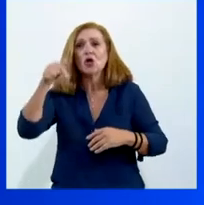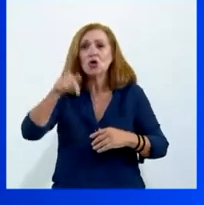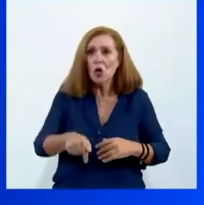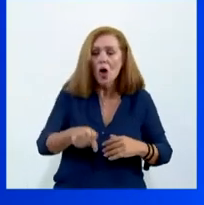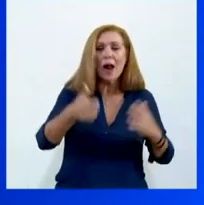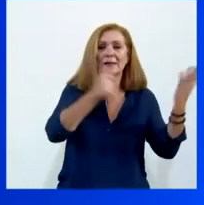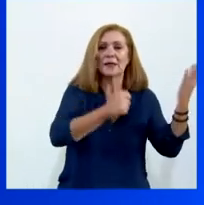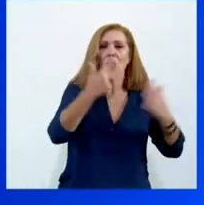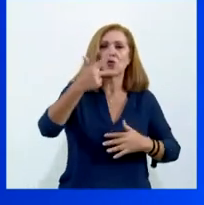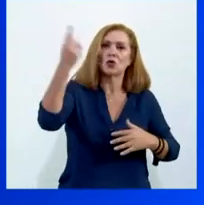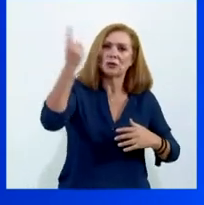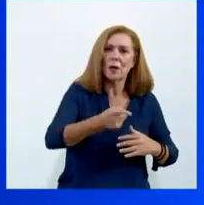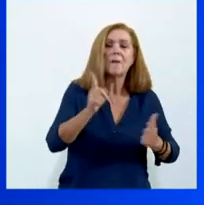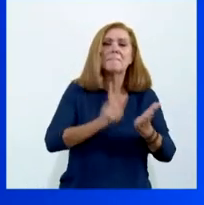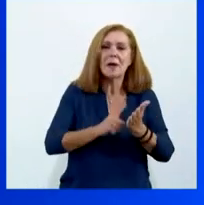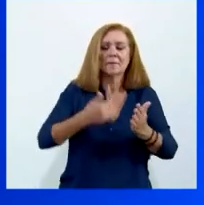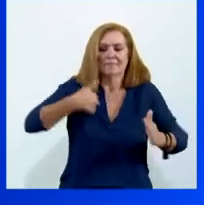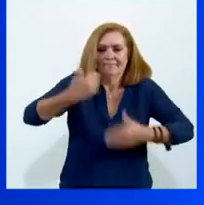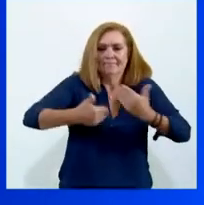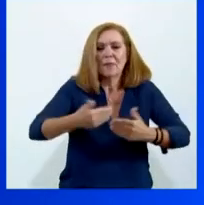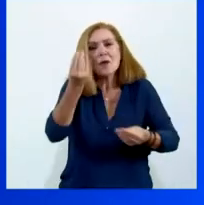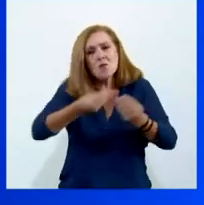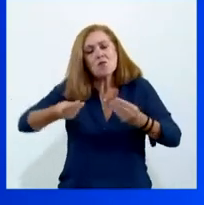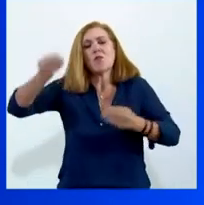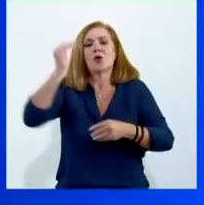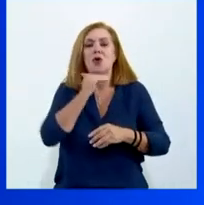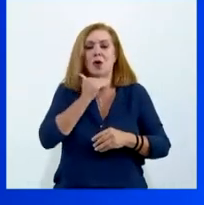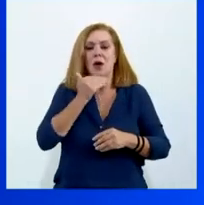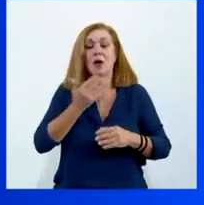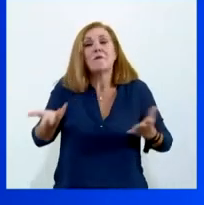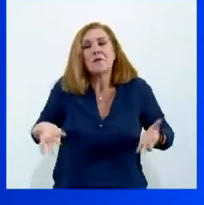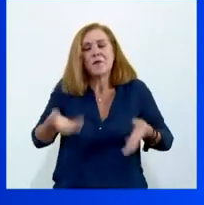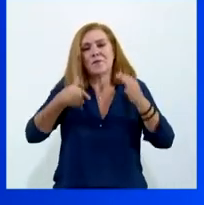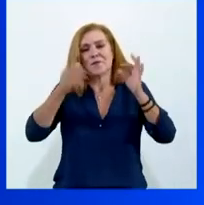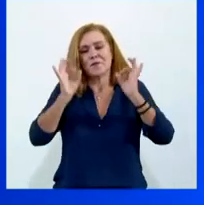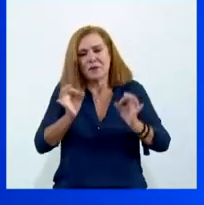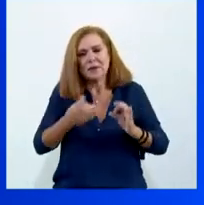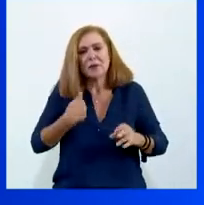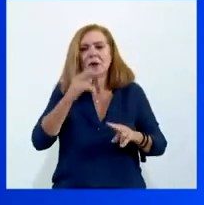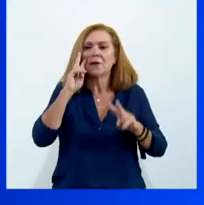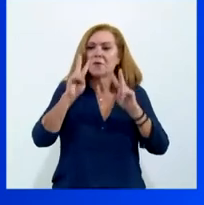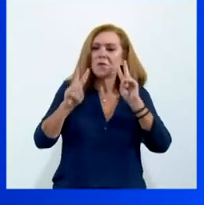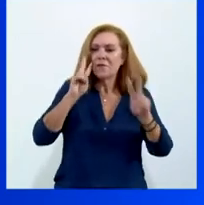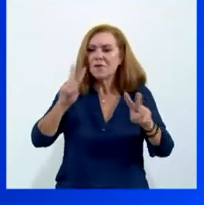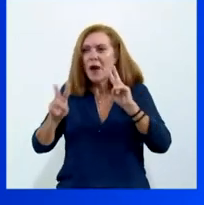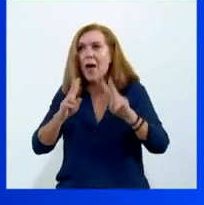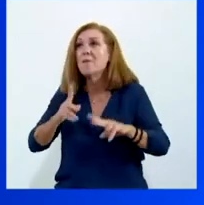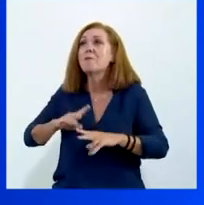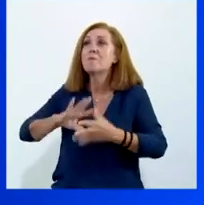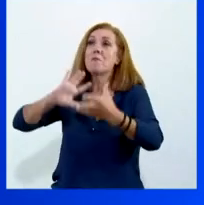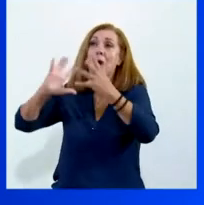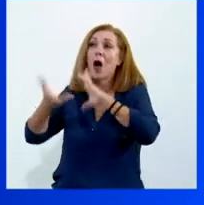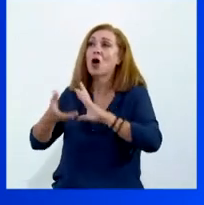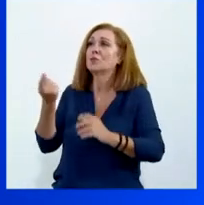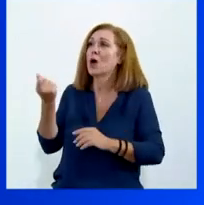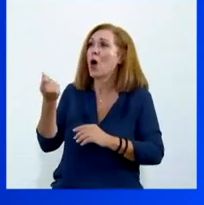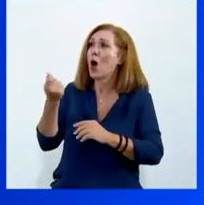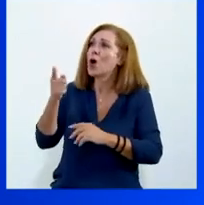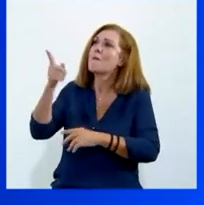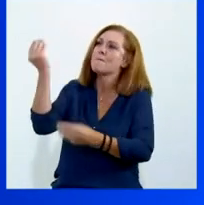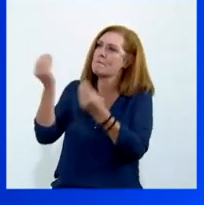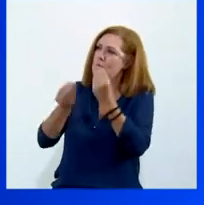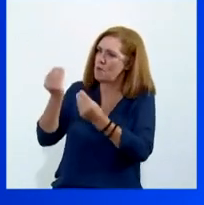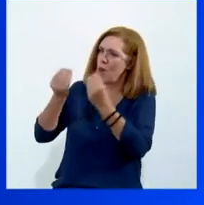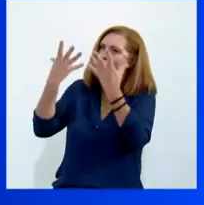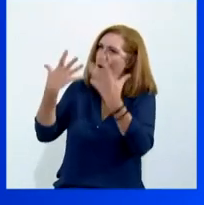Από εκεί και πέρα, προφανώς όλοι παρατηρούμε τα σύννεφα στην παγκόσμια οικονομία. Οφείλω να επισημάνω